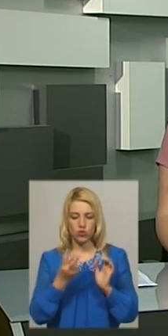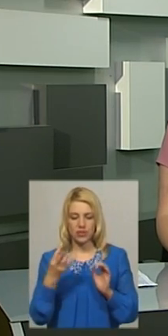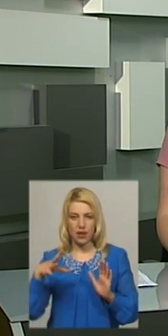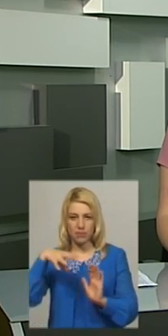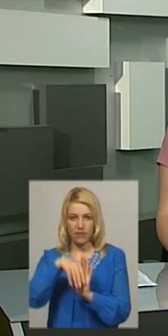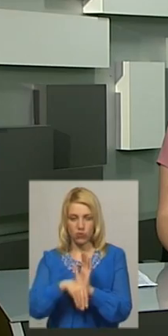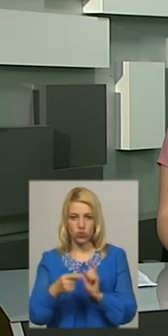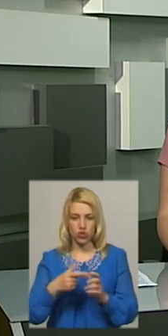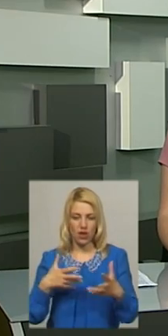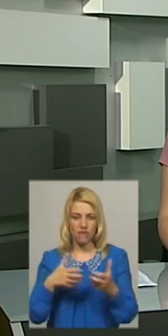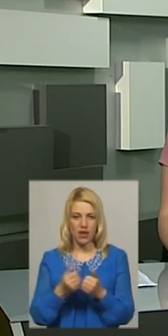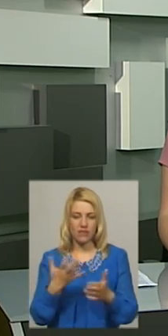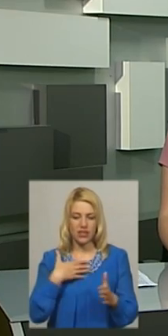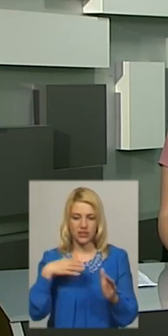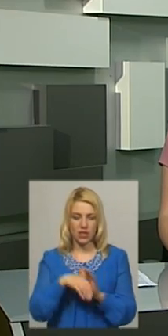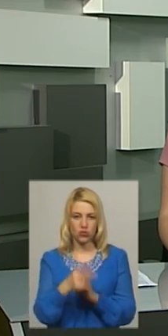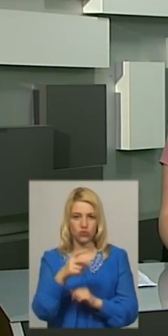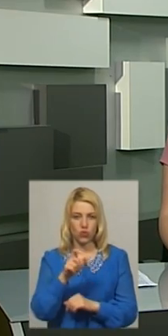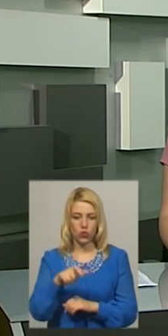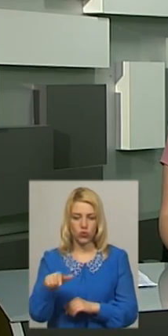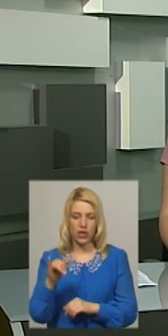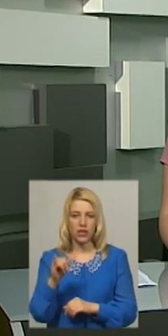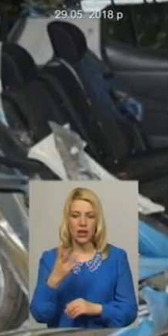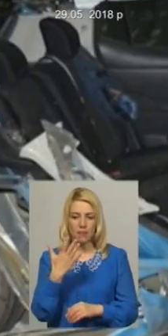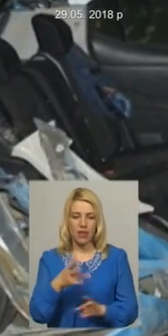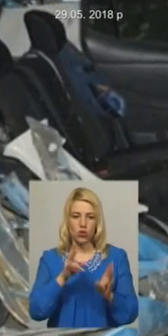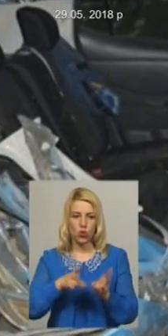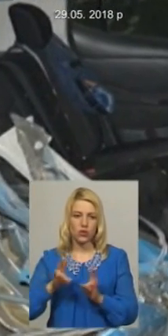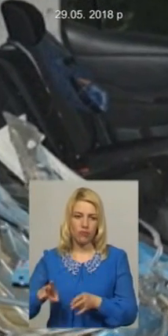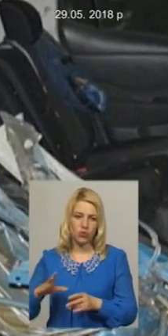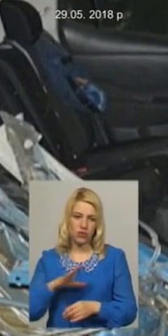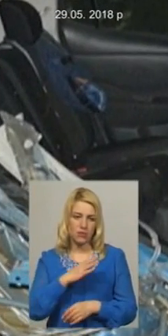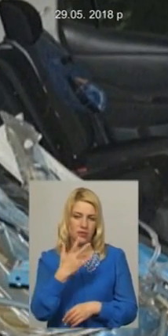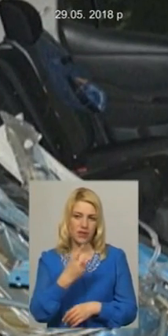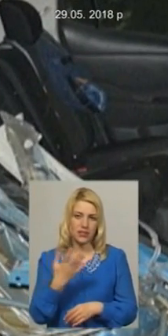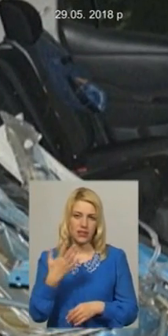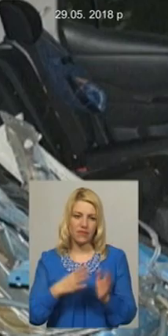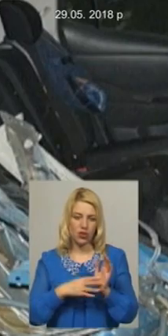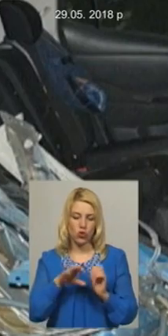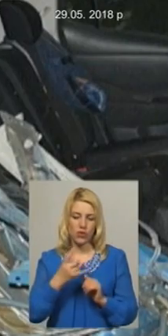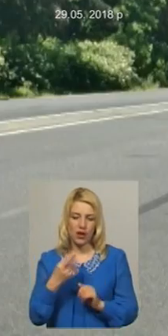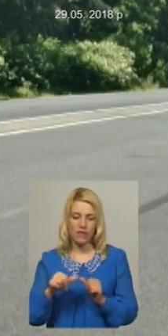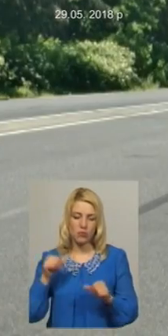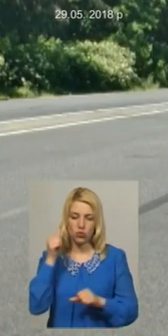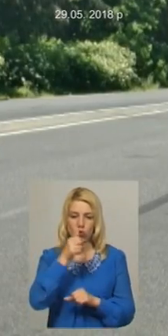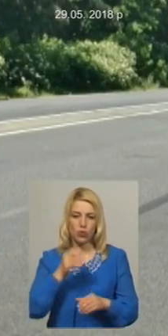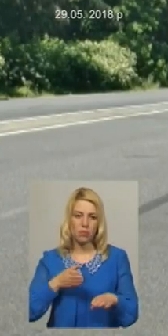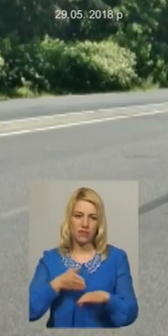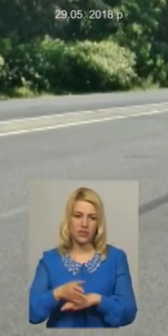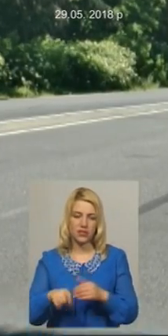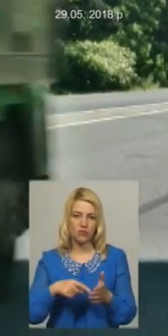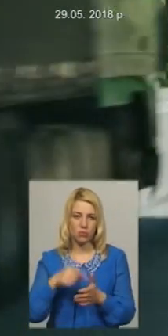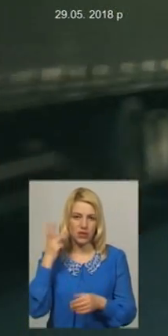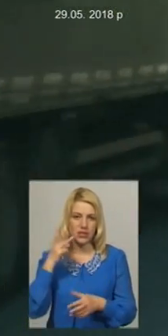включно. Аварія ж, в якій загинуло двоє людей та п'ятеро травмувалося, сталася 29 травня минулого року при в'їзді в Хмельницький.